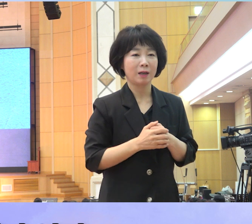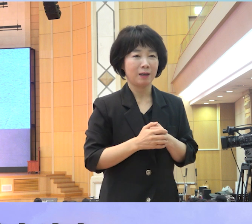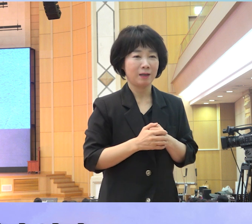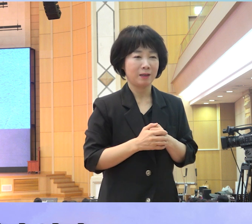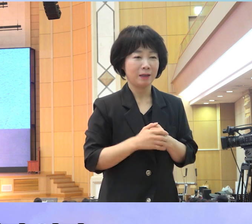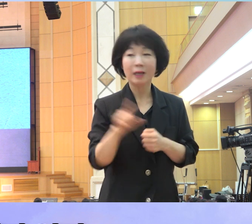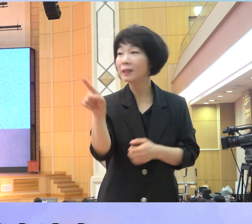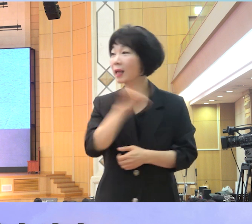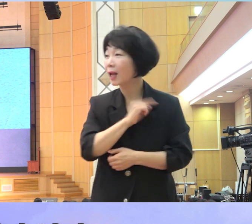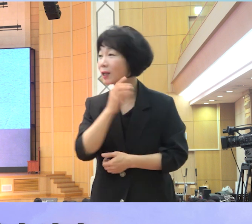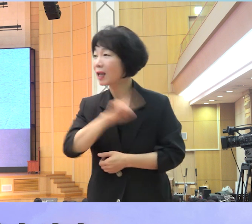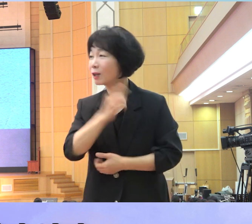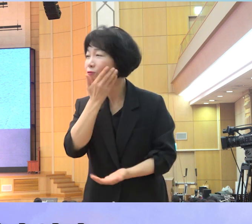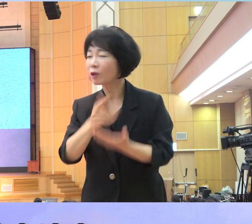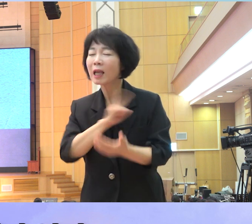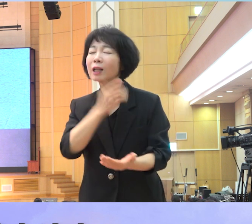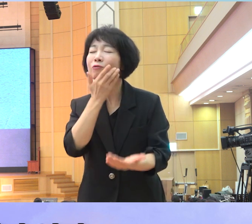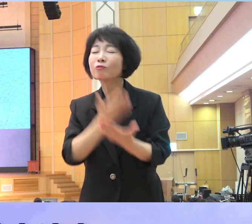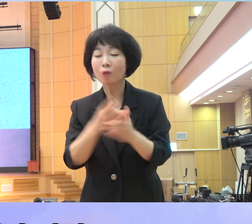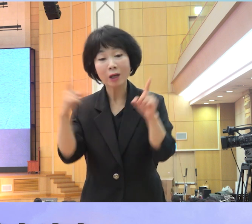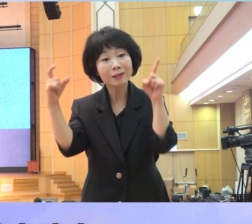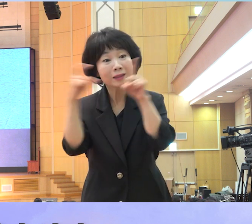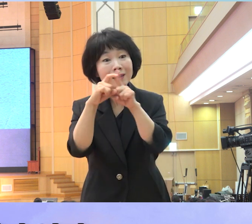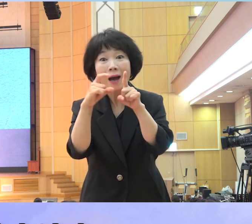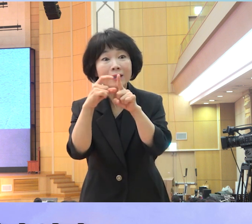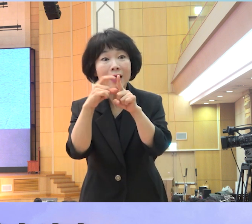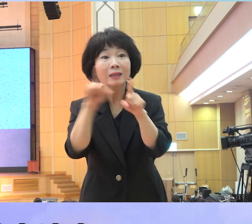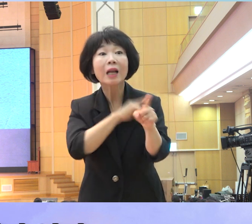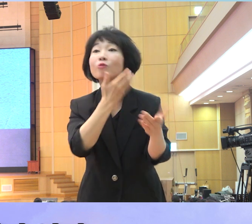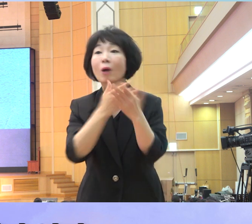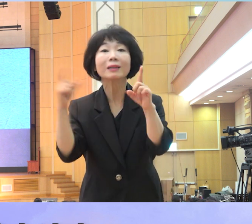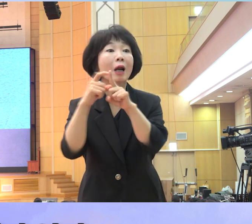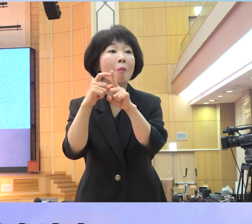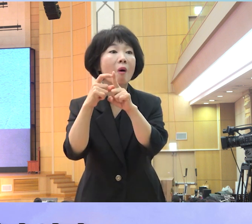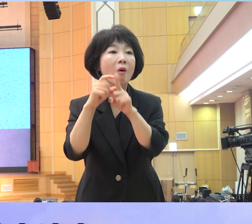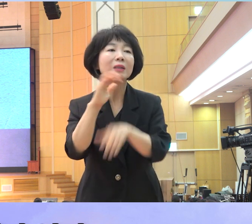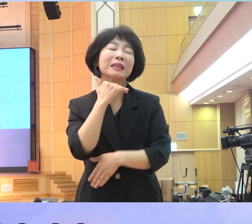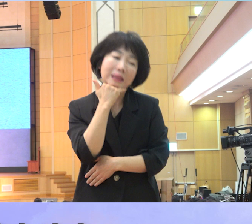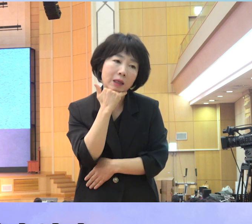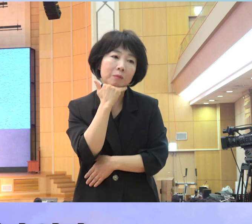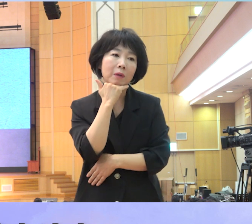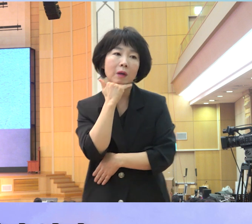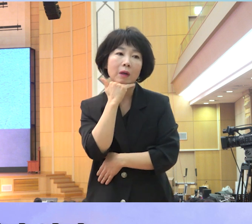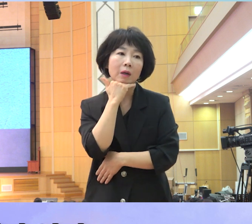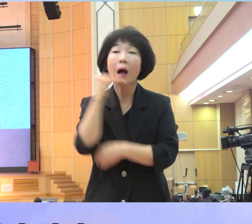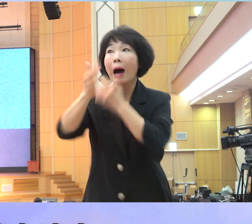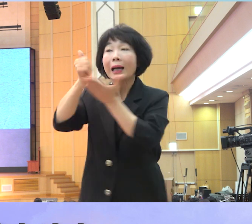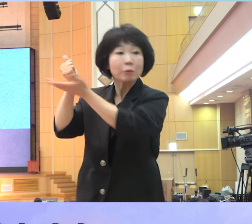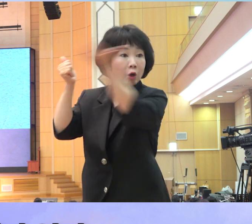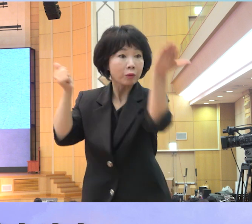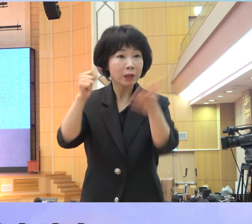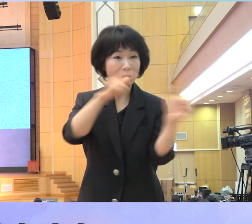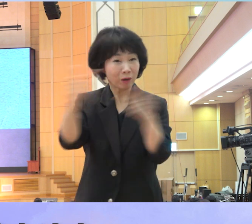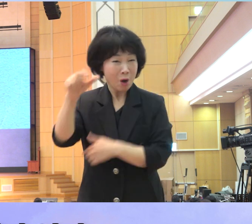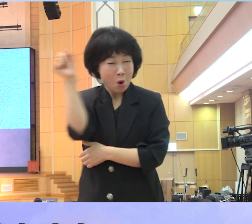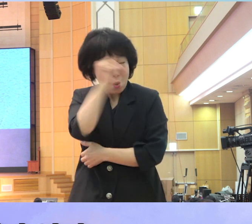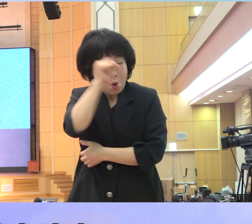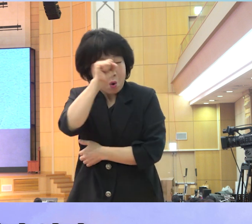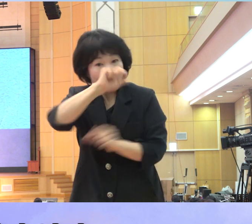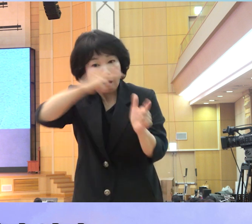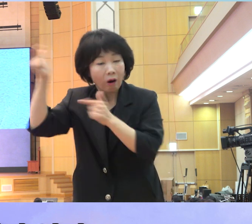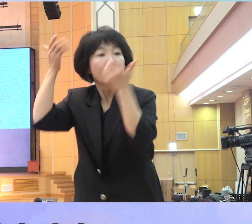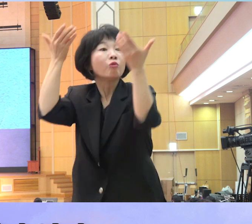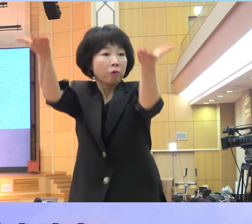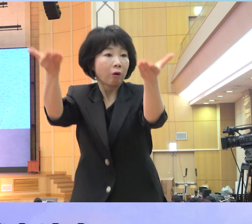여기에서 이제 중요한 26절의 단어가 이 기다림이는 거고요. 25절에는 여호와께서 좋은 것 주시는데